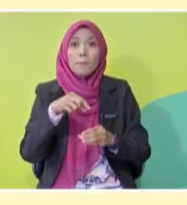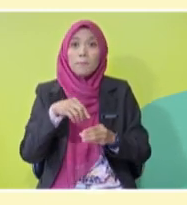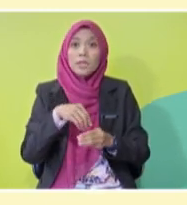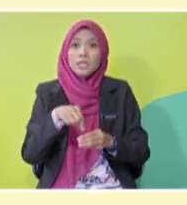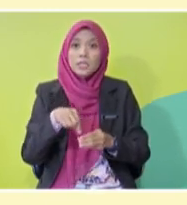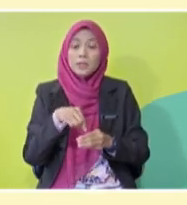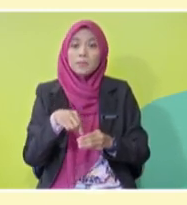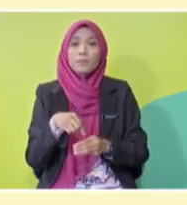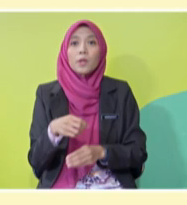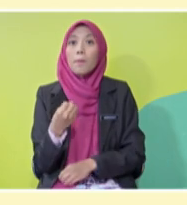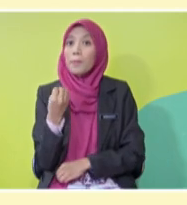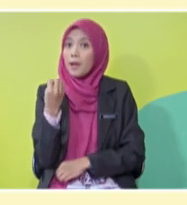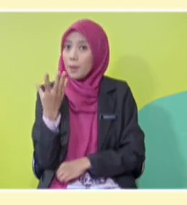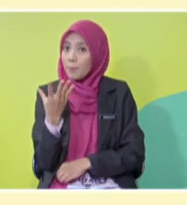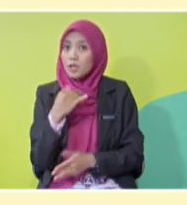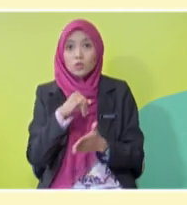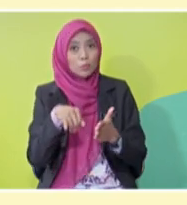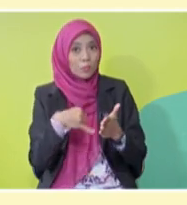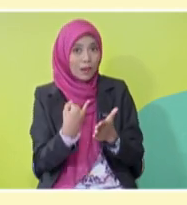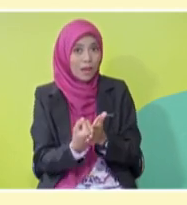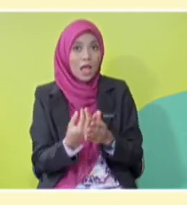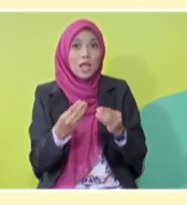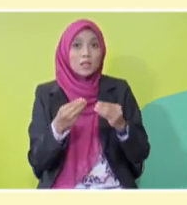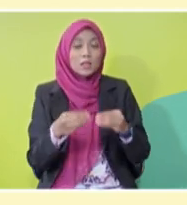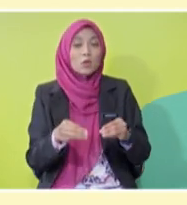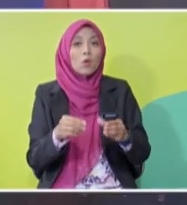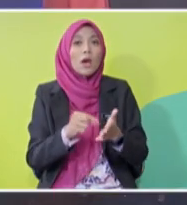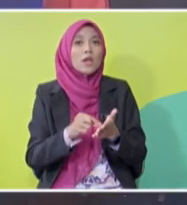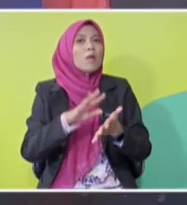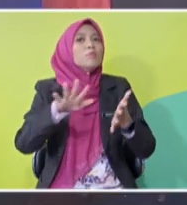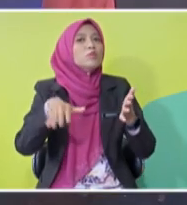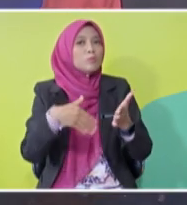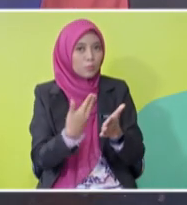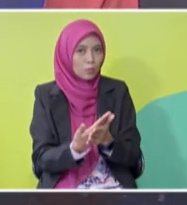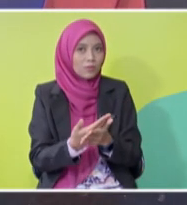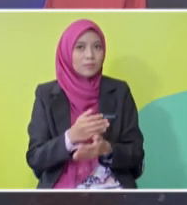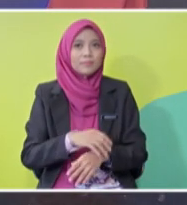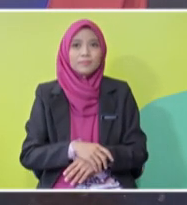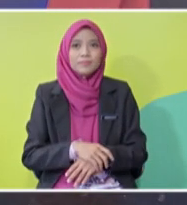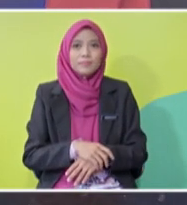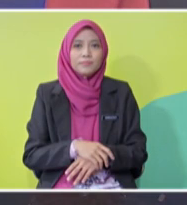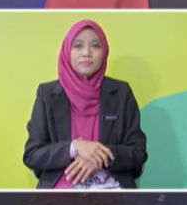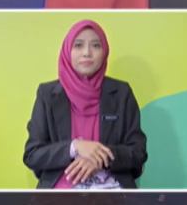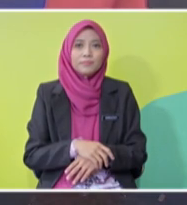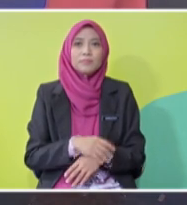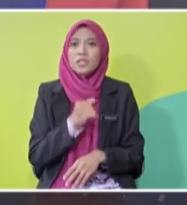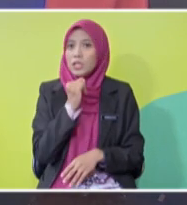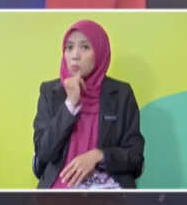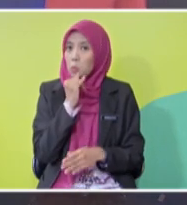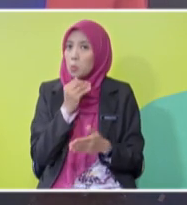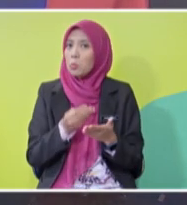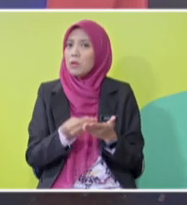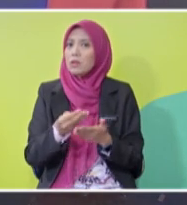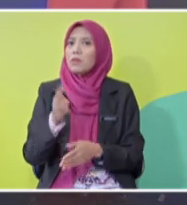berapa jumlah telur ayam kesemuanya Oke ibu beli 4